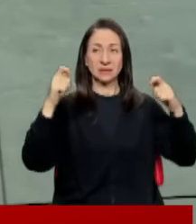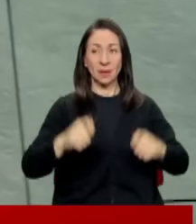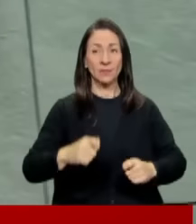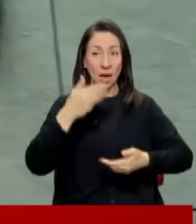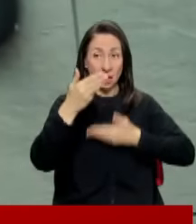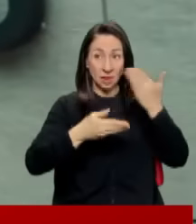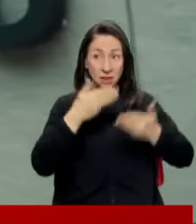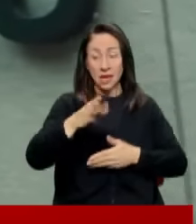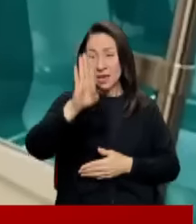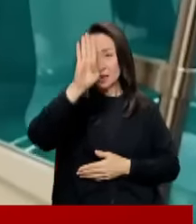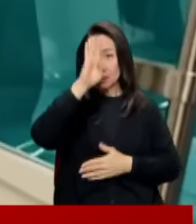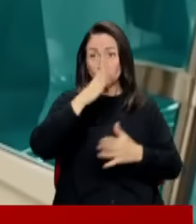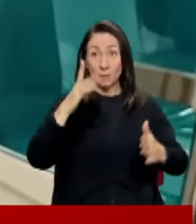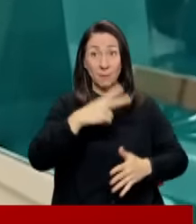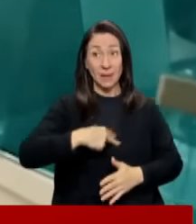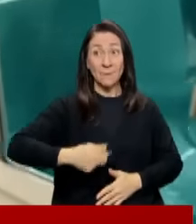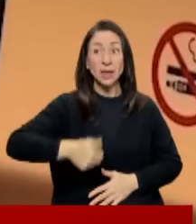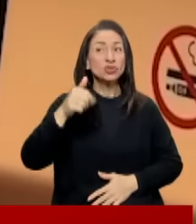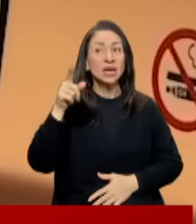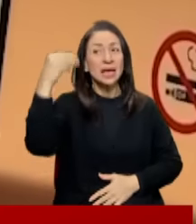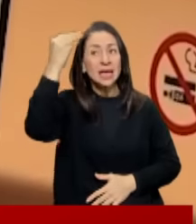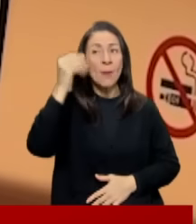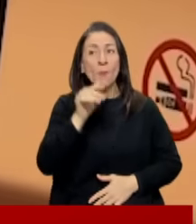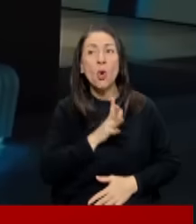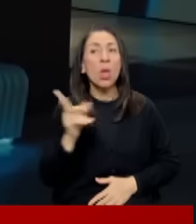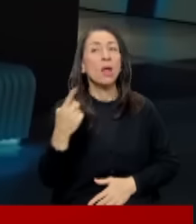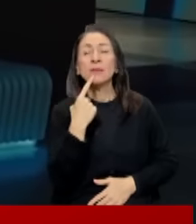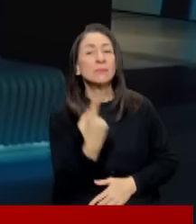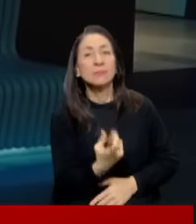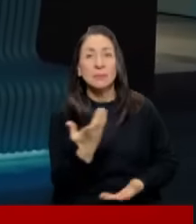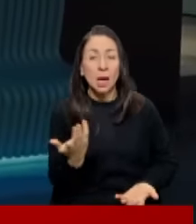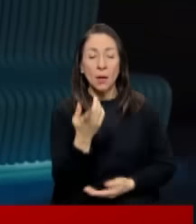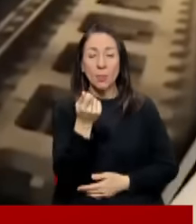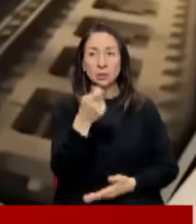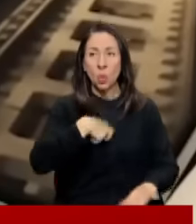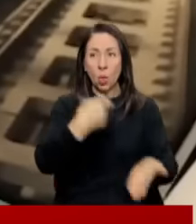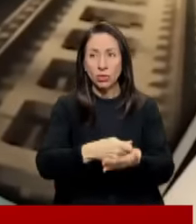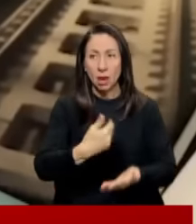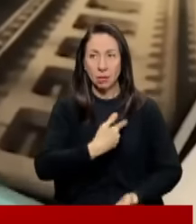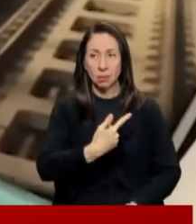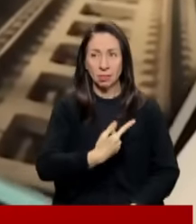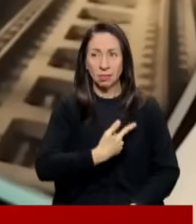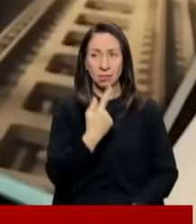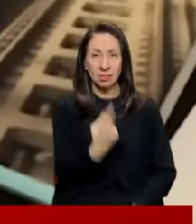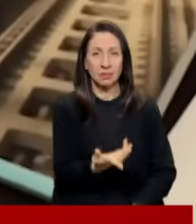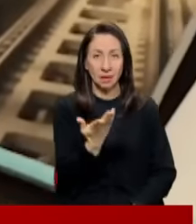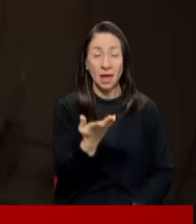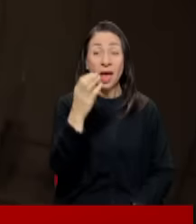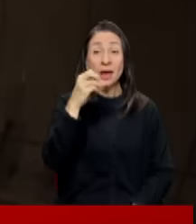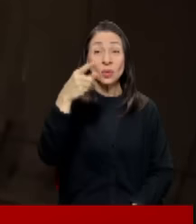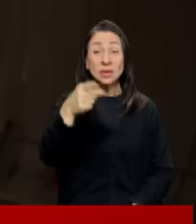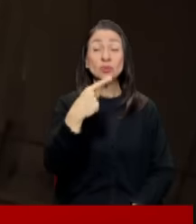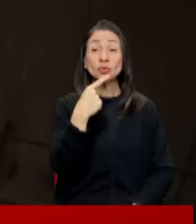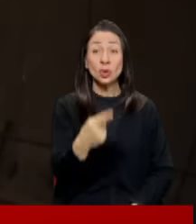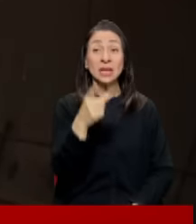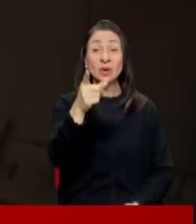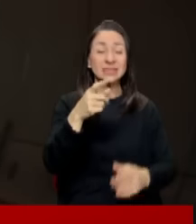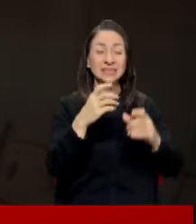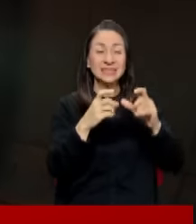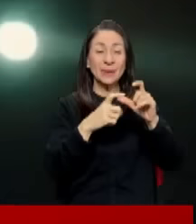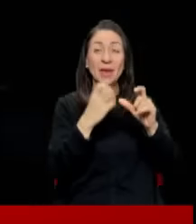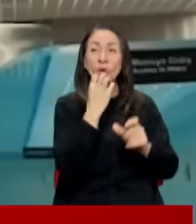diye anlattı. İstanbul Büyükşehir Belediye Başkanı Ekrem İmamoğlu ise parasını biz ödüyoruz demişti. Erdoğan'ın da sözünü ettiği